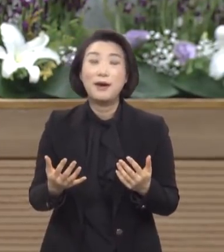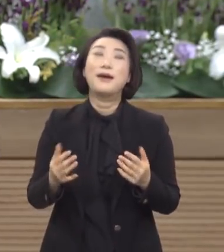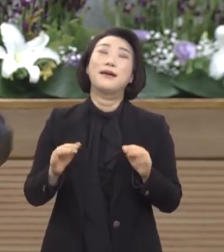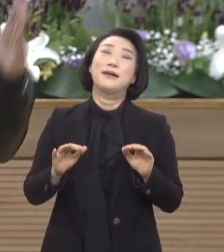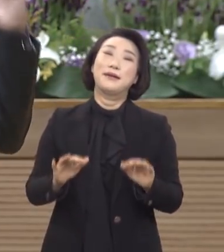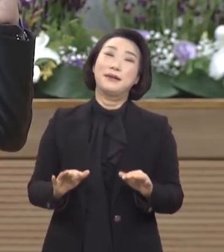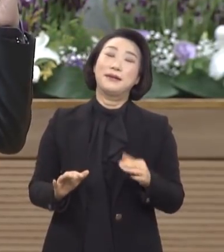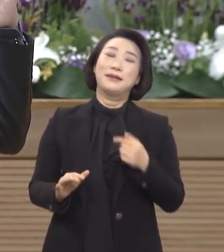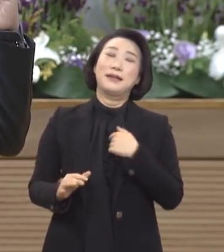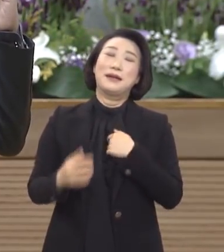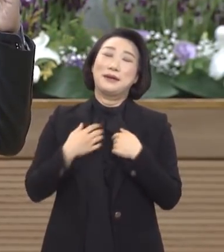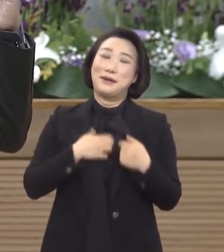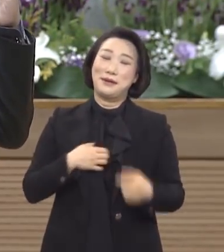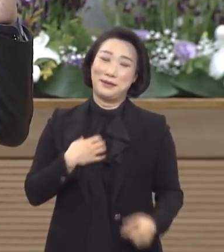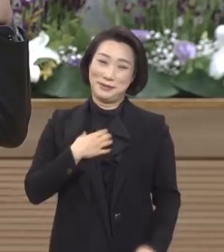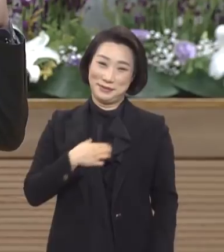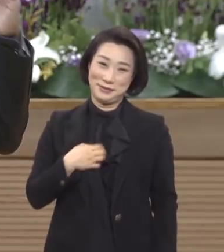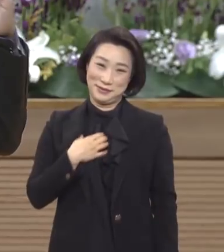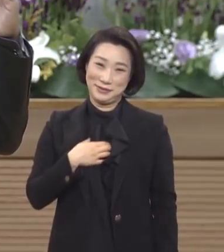살까라고는 걱정이